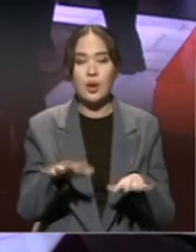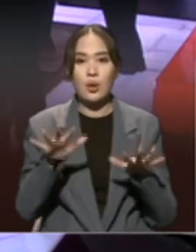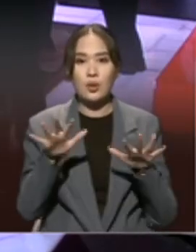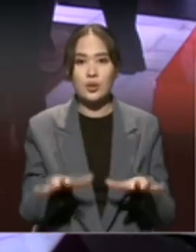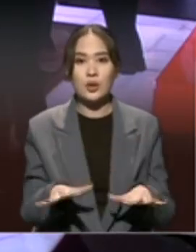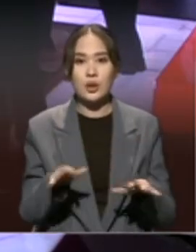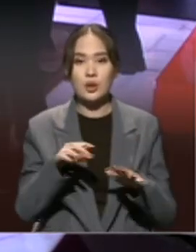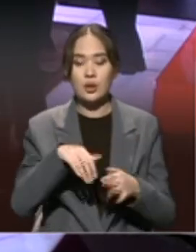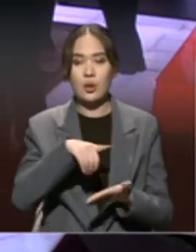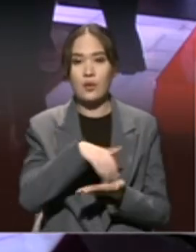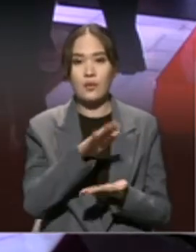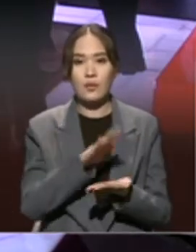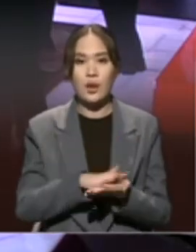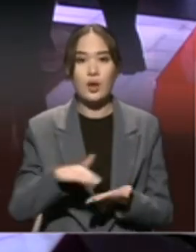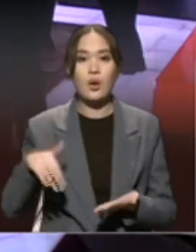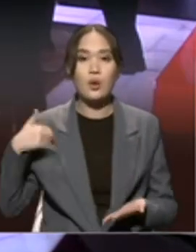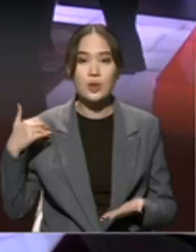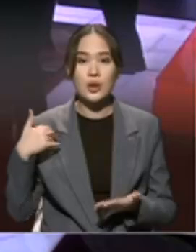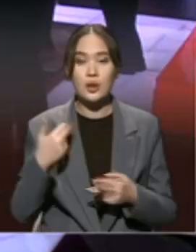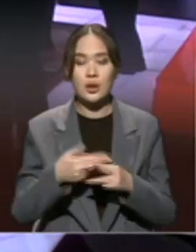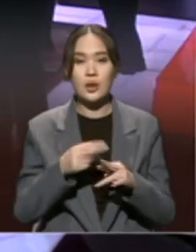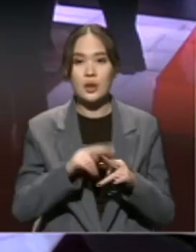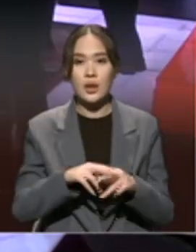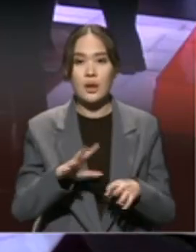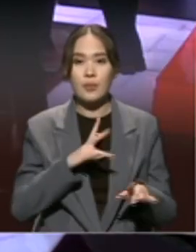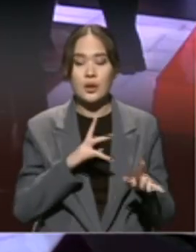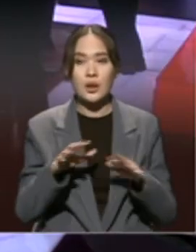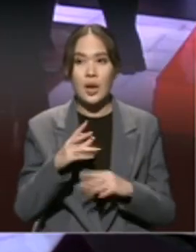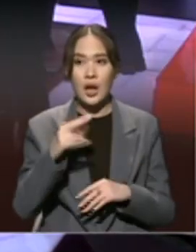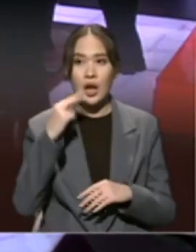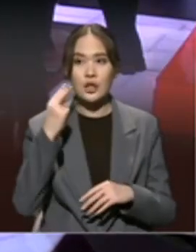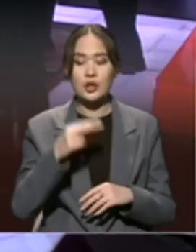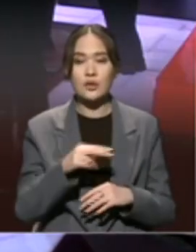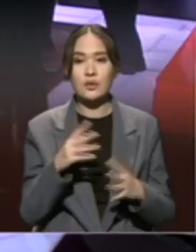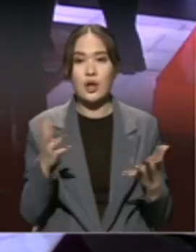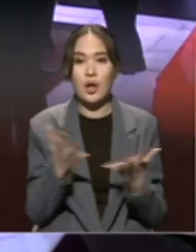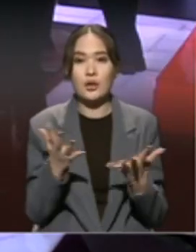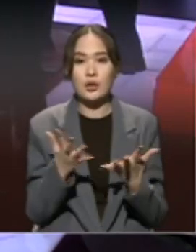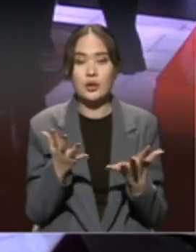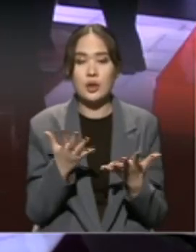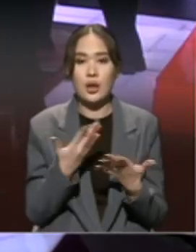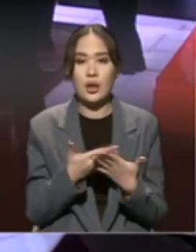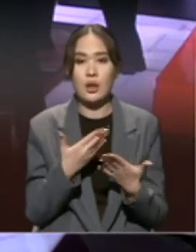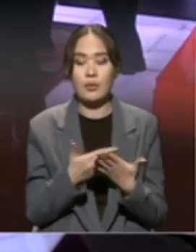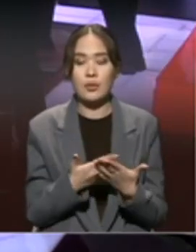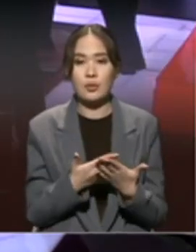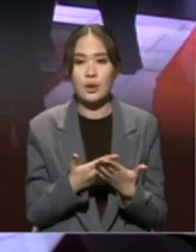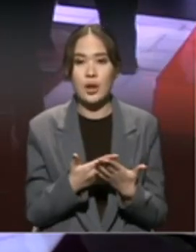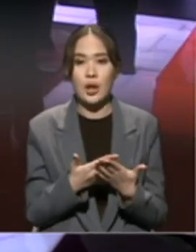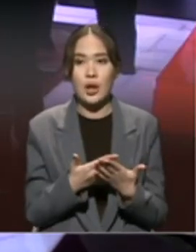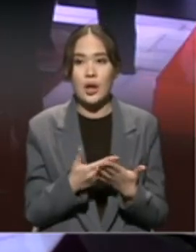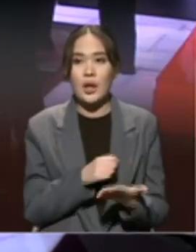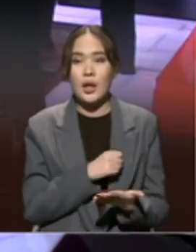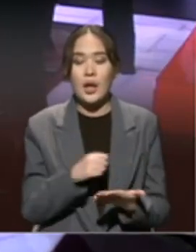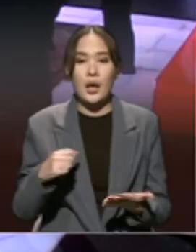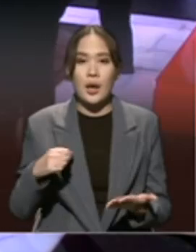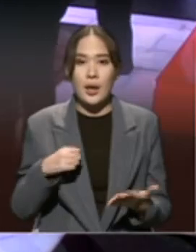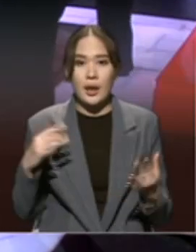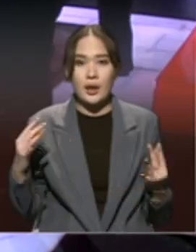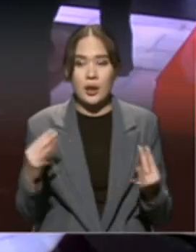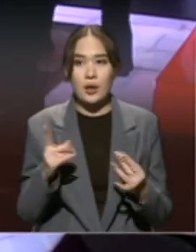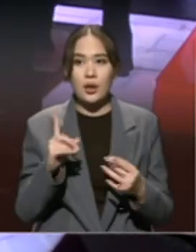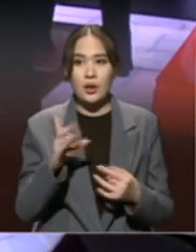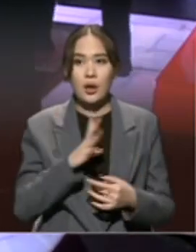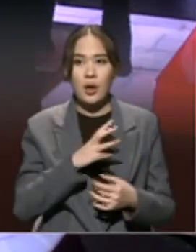тауар өндірушілерді қолдауымыз керек. И ол өзіміздің отанға қызмет етуі. Сапалы болмаса, ол қолдаудың қандай қажеті бар? Мысалы, Өзбекстаннан ең қызығы, өзіңіз сияқты бір